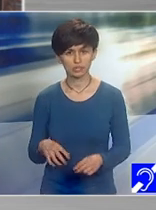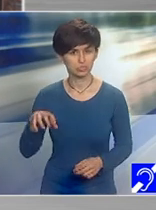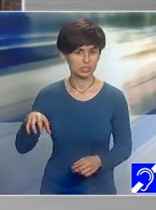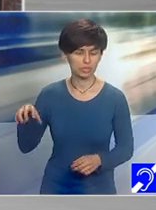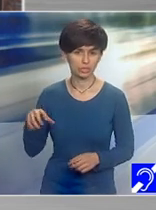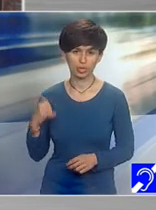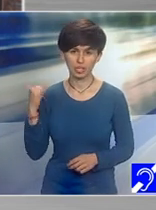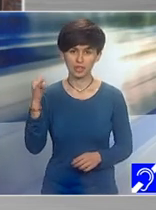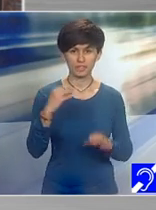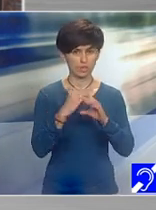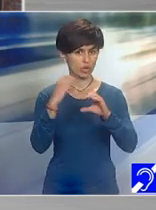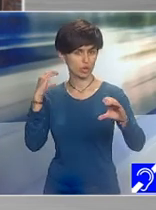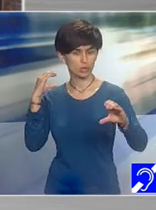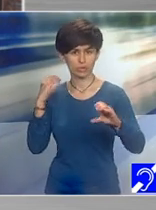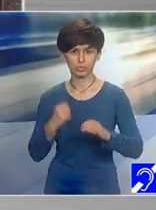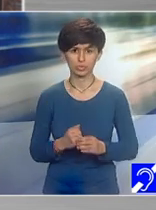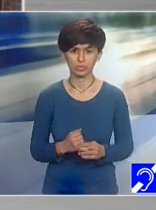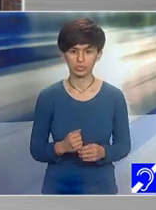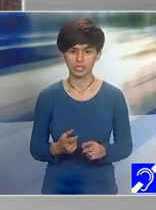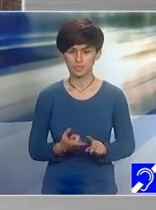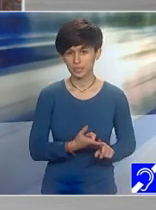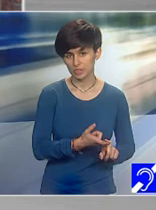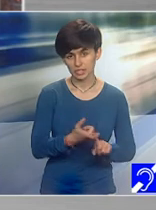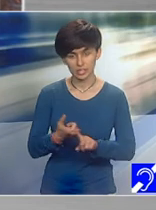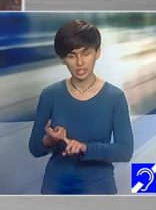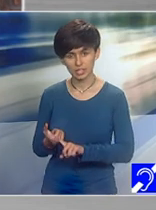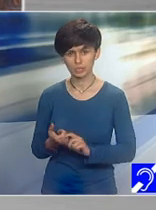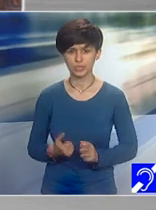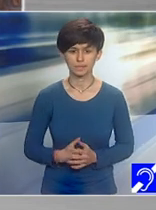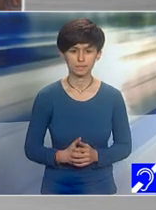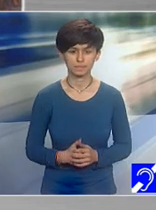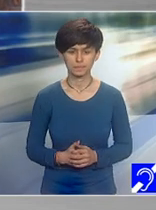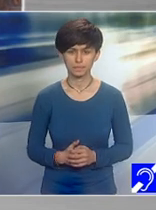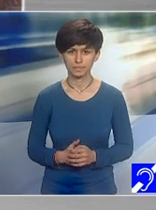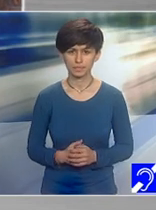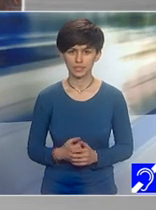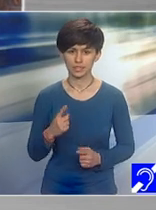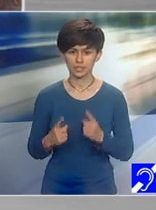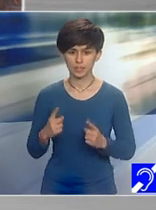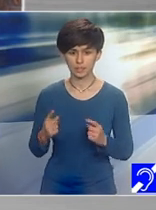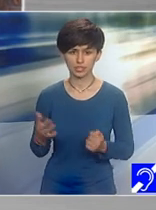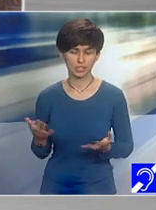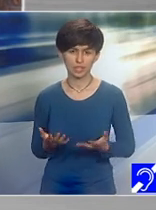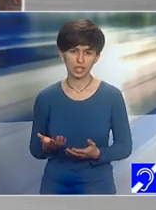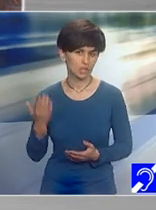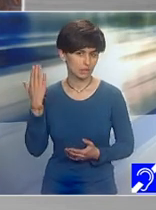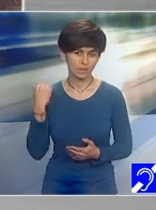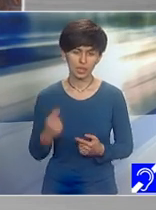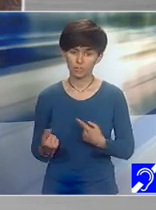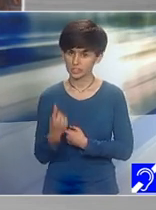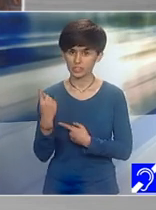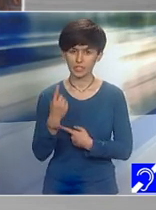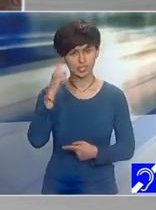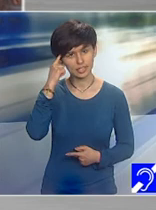din centru sau din altă parte unde am legătura, pot să ajung în acele puncte. Cine a umblat foarte mult afară în străinătate știe că